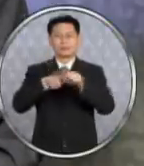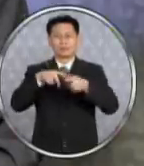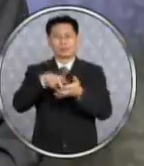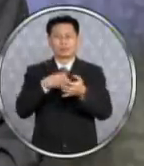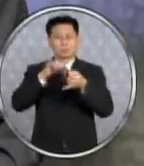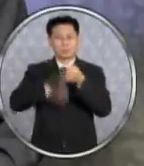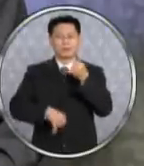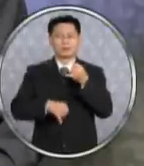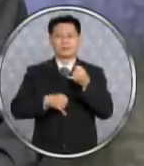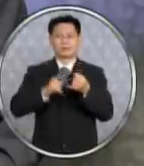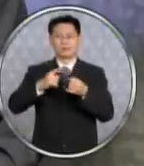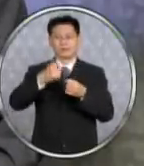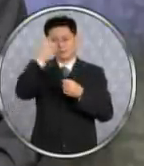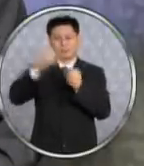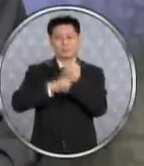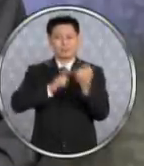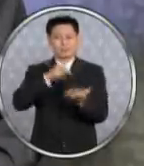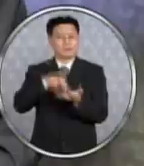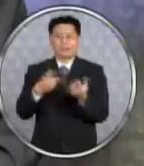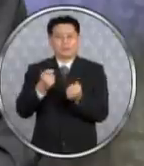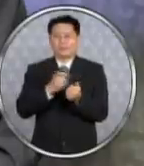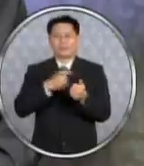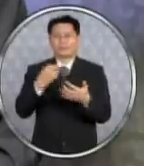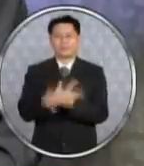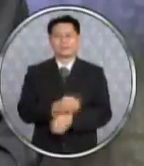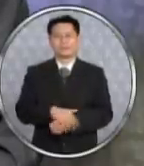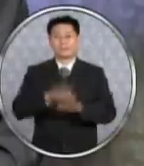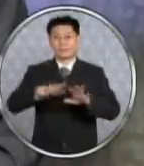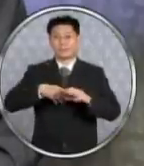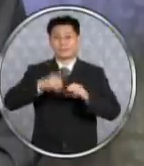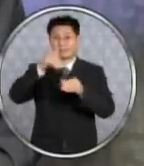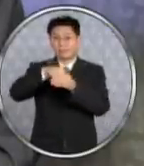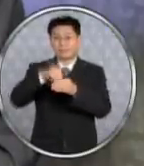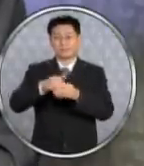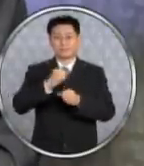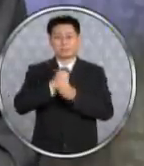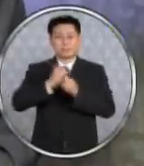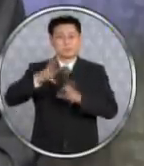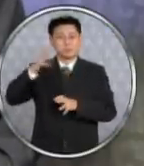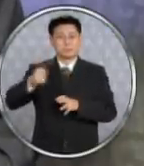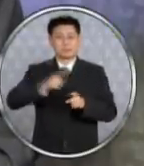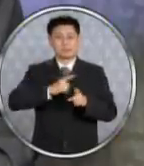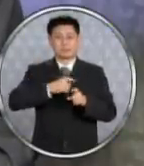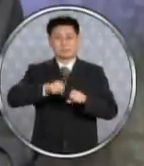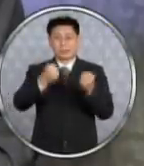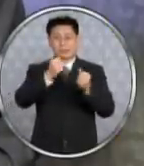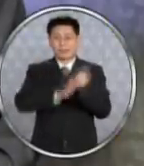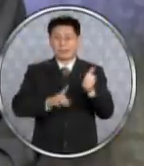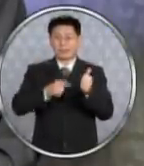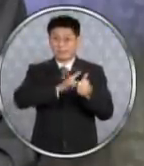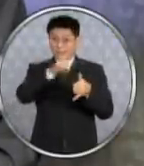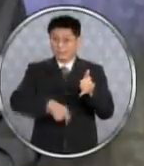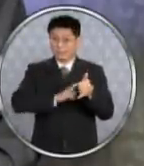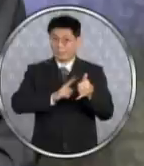反了司法的独立。在这一次的选举，马总统，你破坏的不是你自己，不只是你自